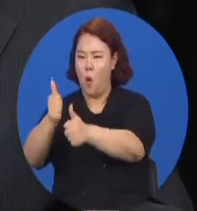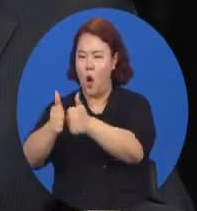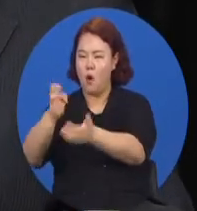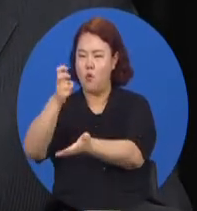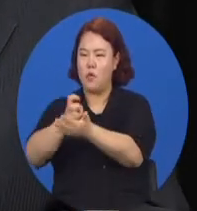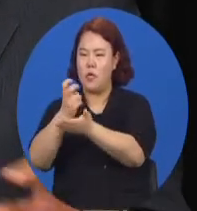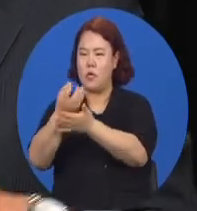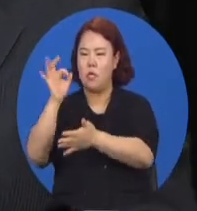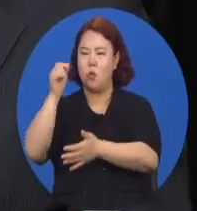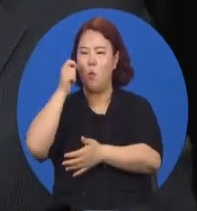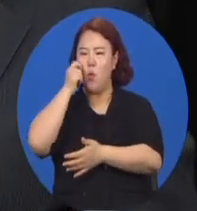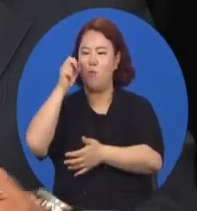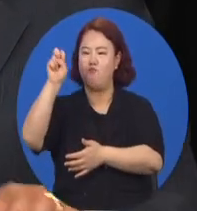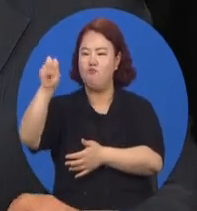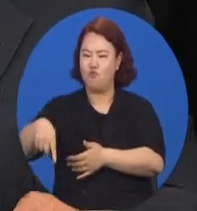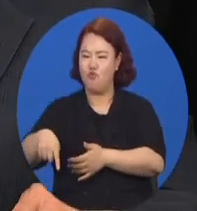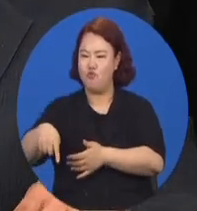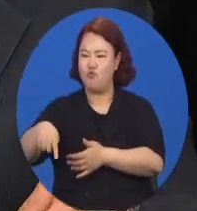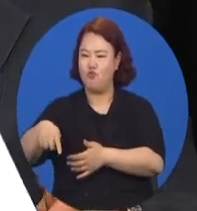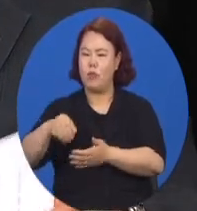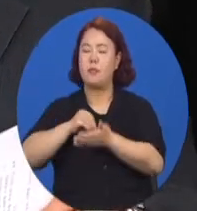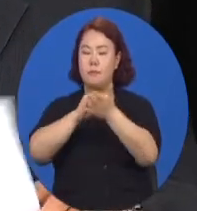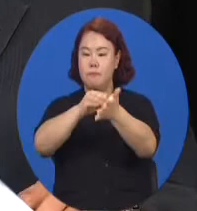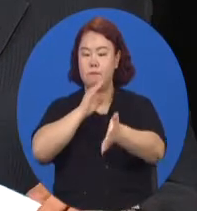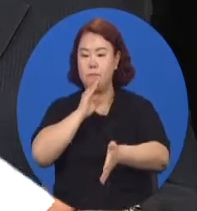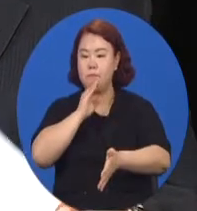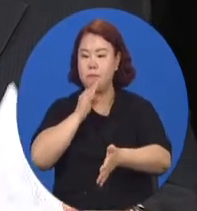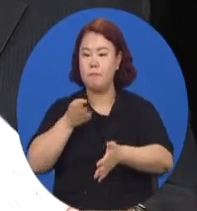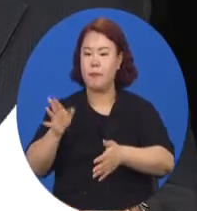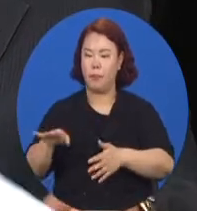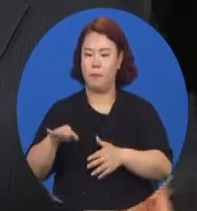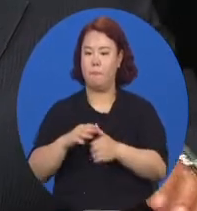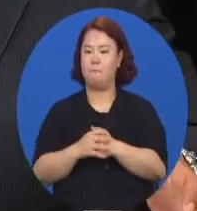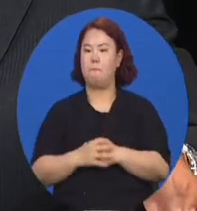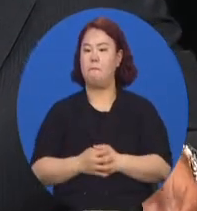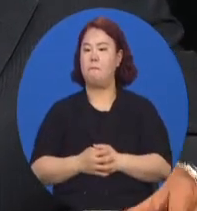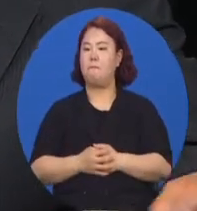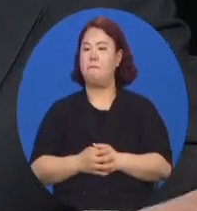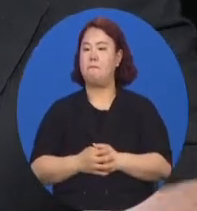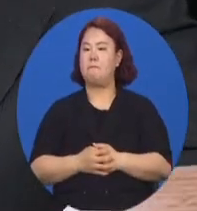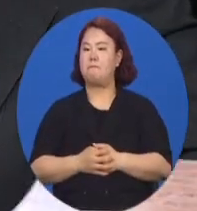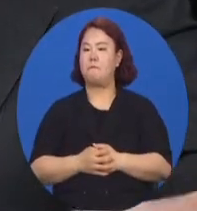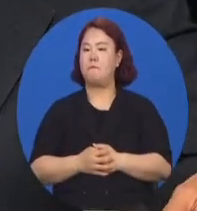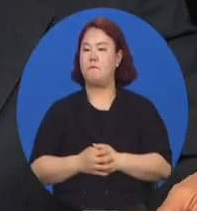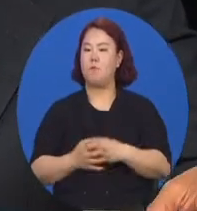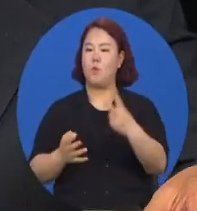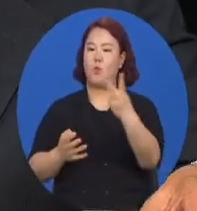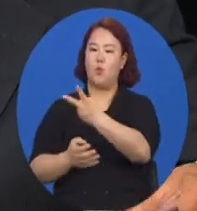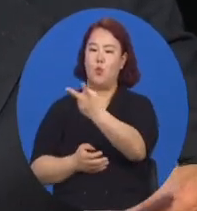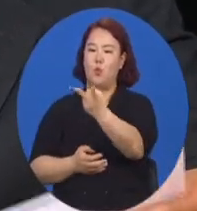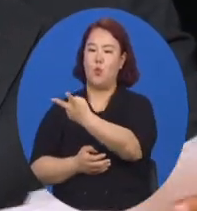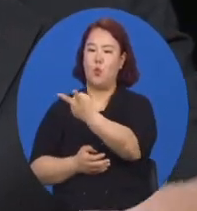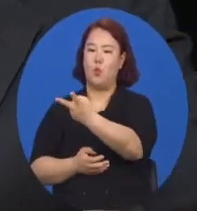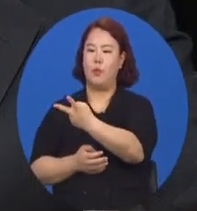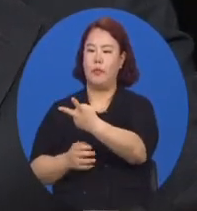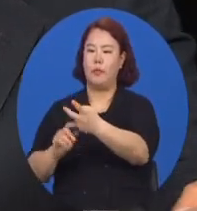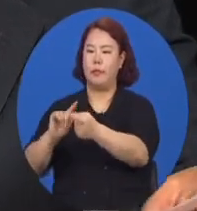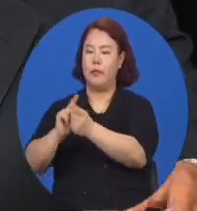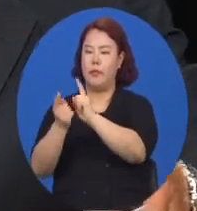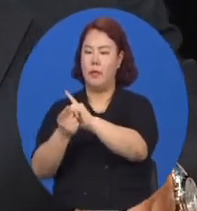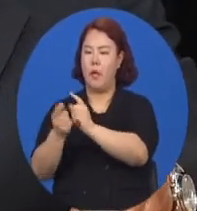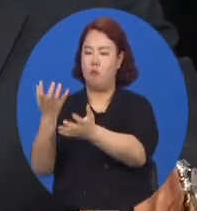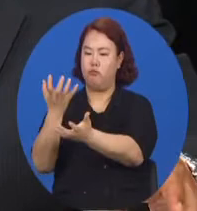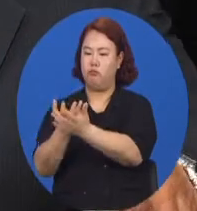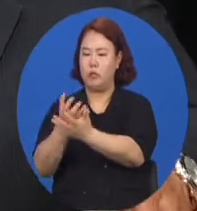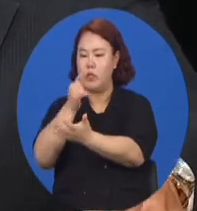무소속으로 이제 나오게 된 것 아니겠습니까? 그런데 한간에 두 분 사이에 무슨 서면이 있다,